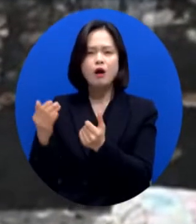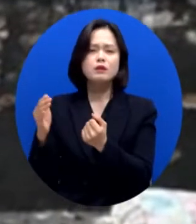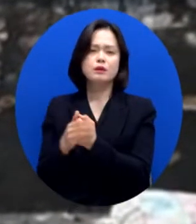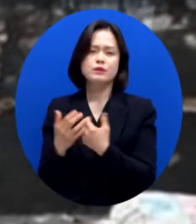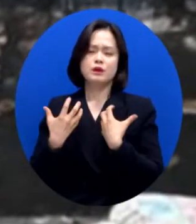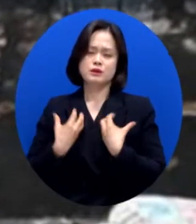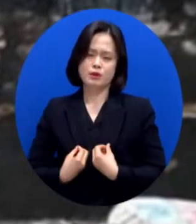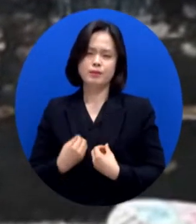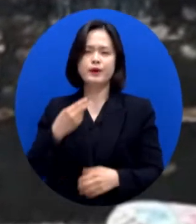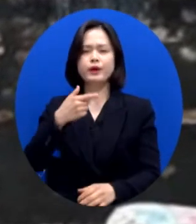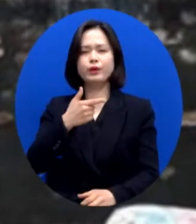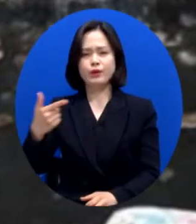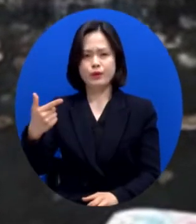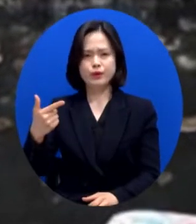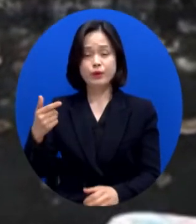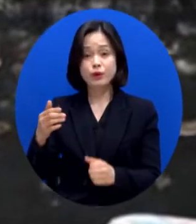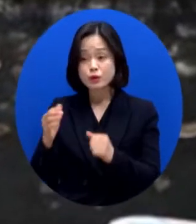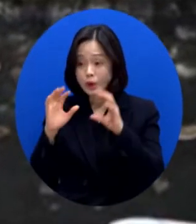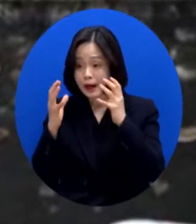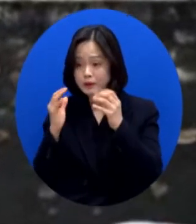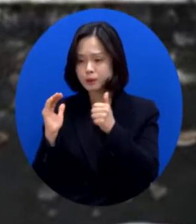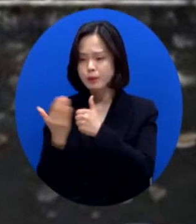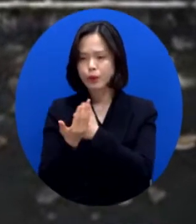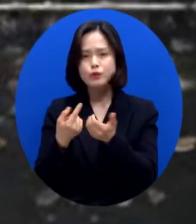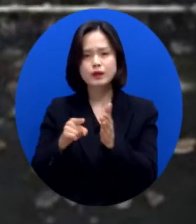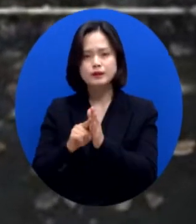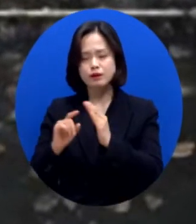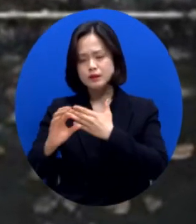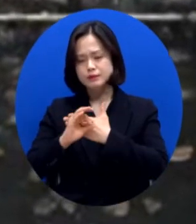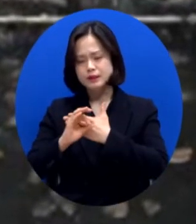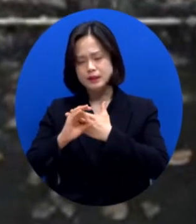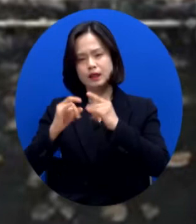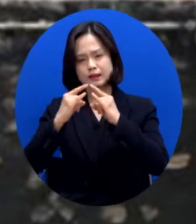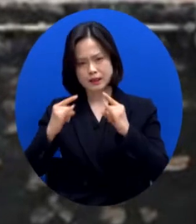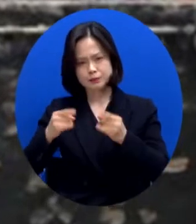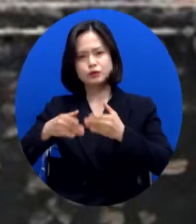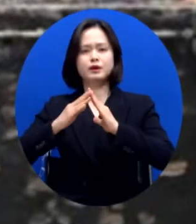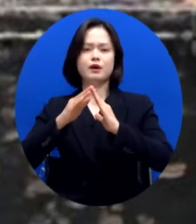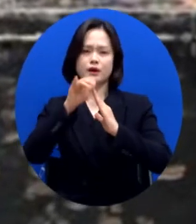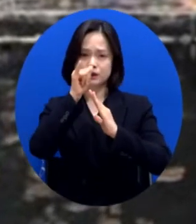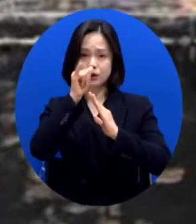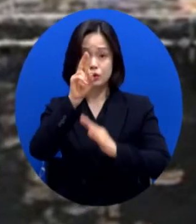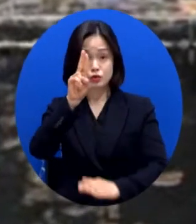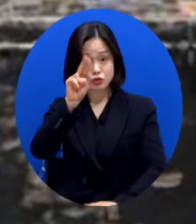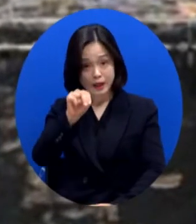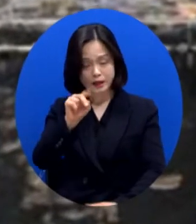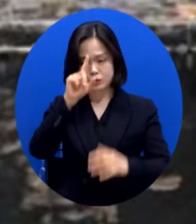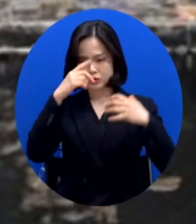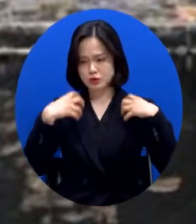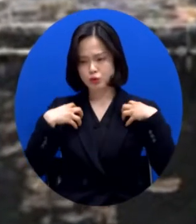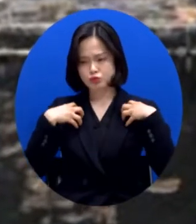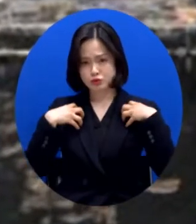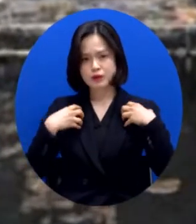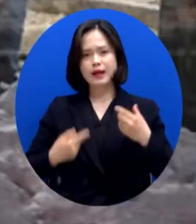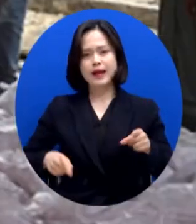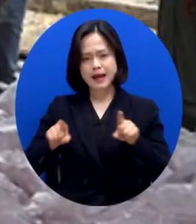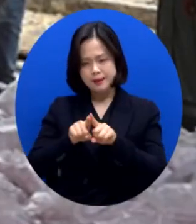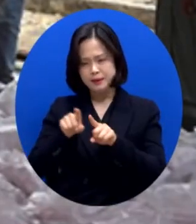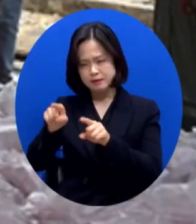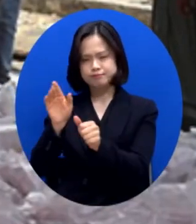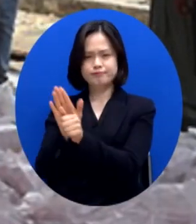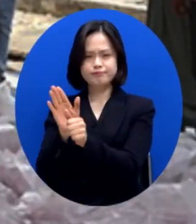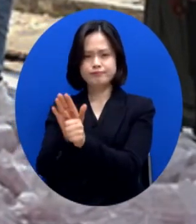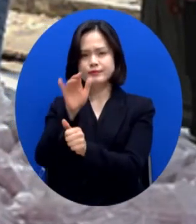위해 임시 대피소를 마련하는 한편 유엔과 인도적 지도 단체들이 정부와 긴밀히 협력해 긴급 구호